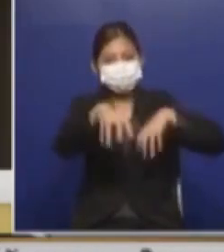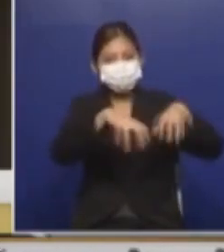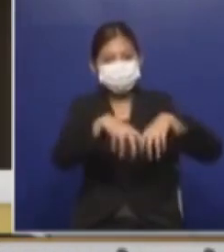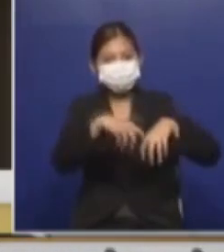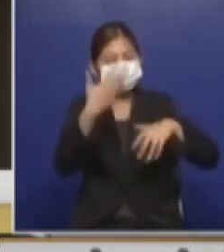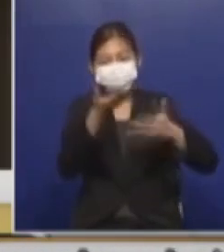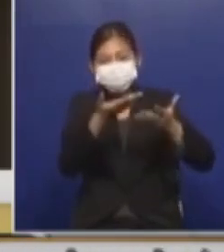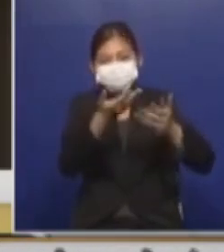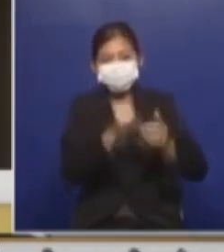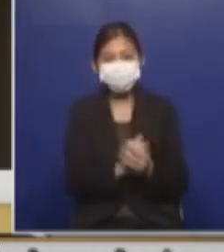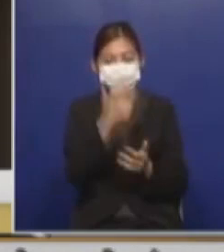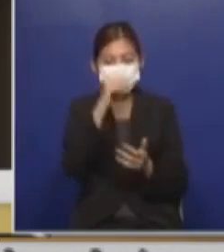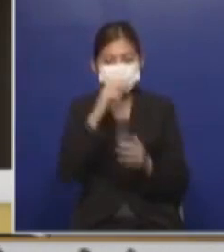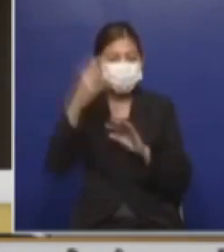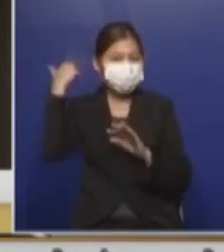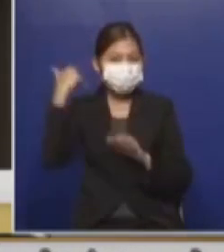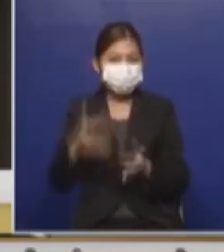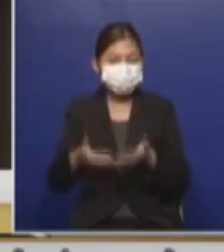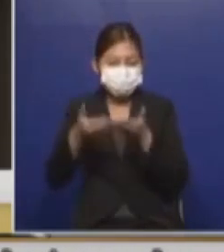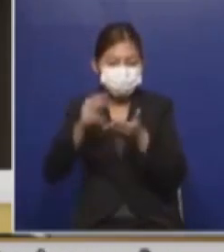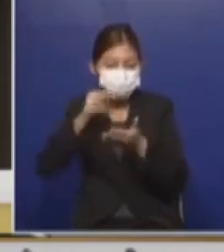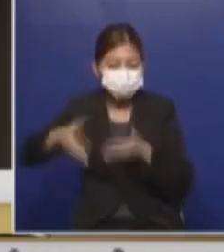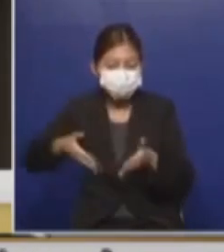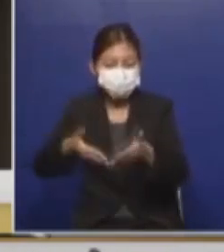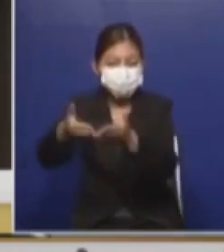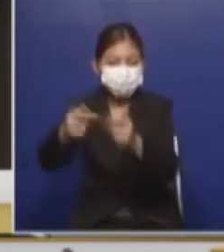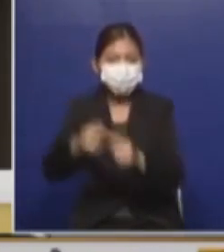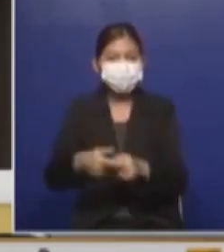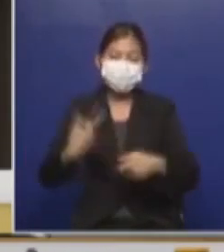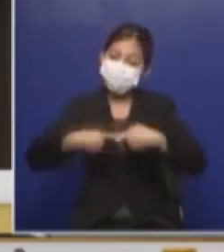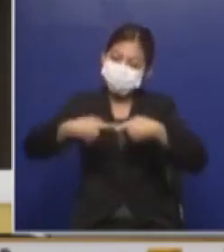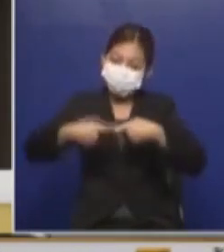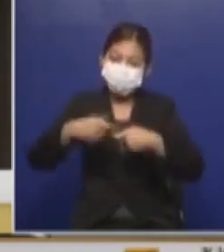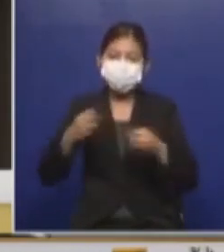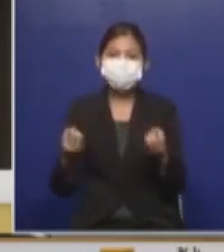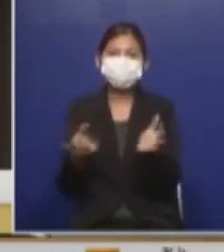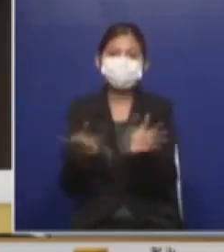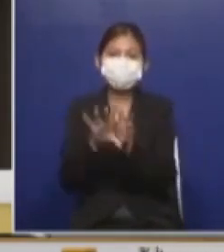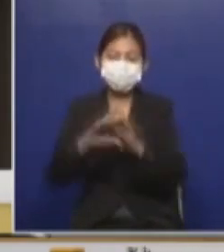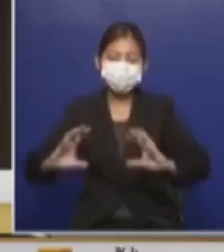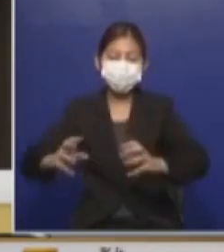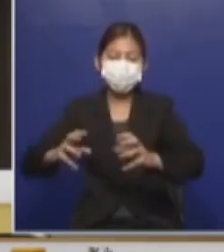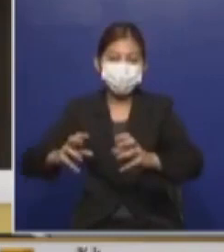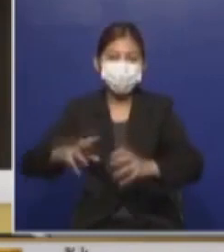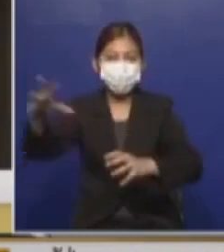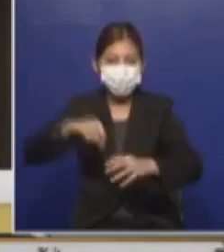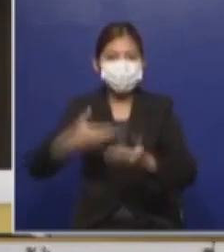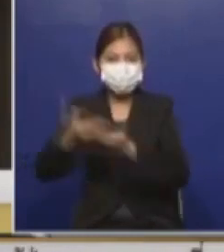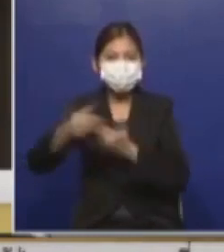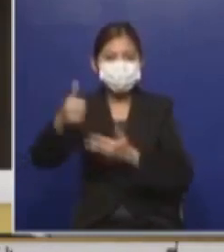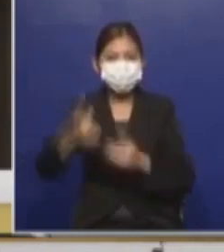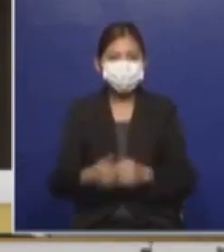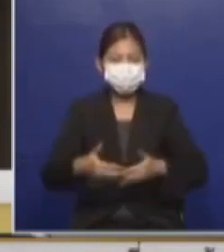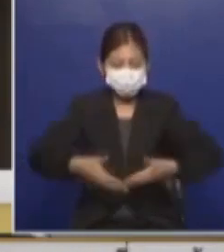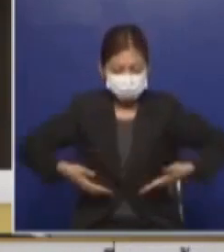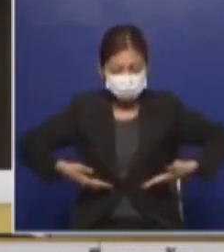ได้เนี่ยนะครับยากเย็นแสนสาหัสสุดท้ายยานเกาะล้อยางก็ยังเอามาจนได้กางเกงในถุงเท้า